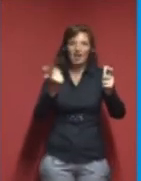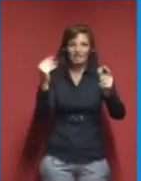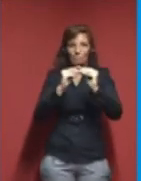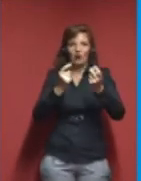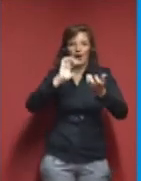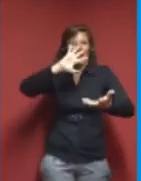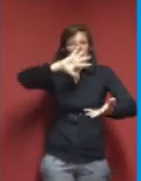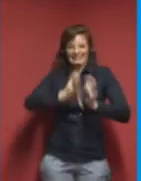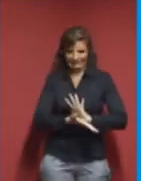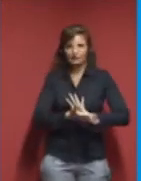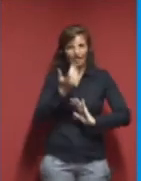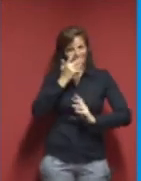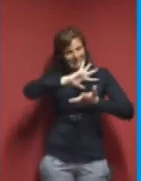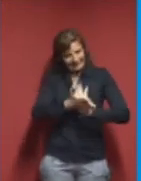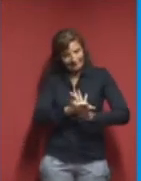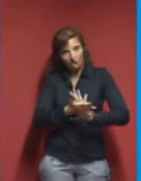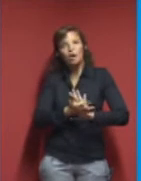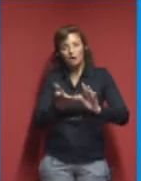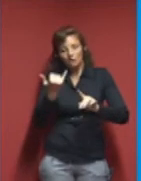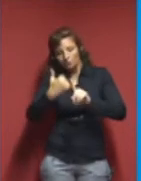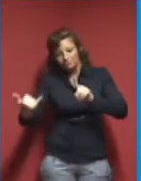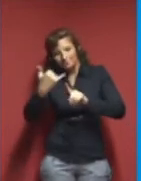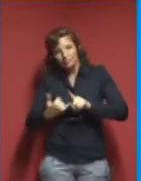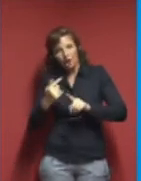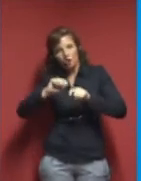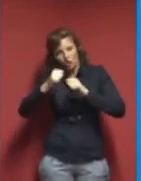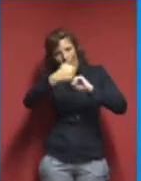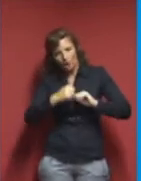ha sostituito le parti rotte con elementi